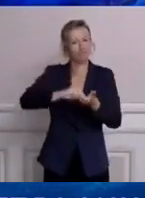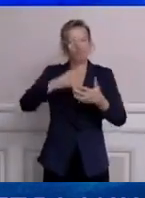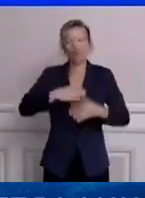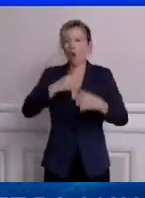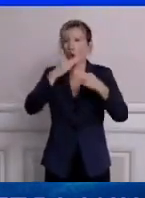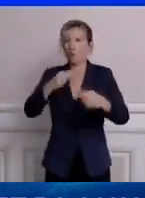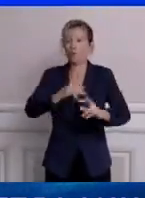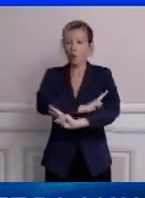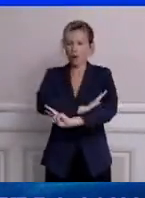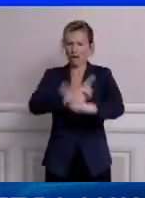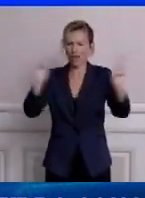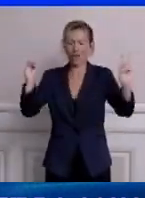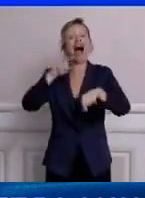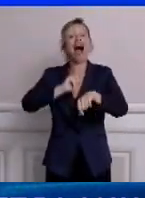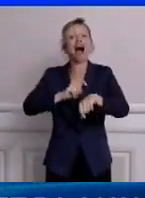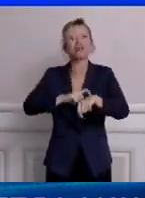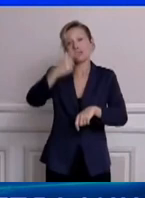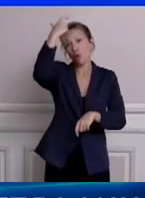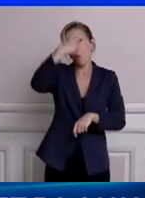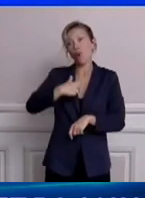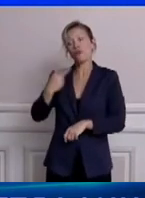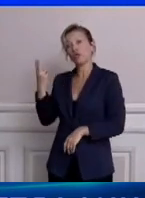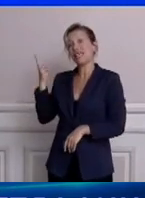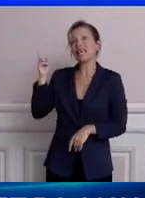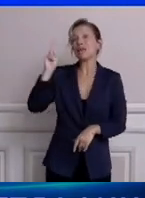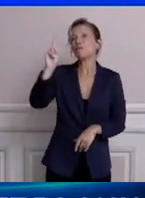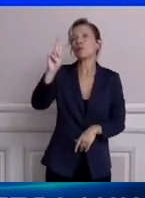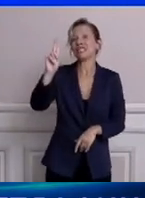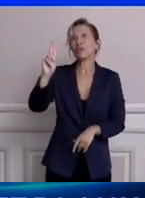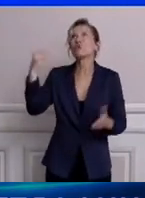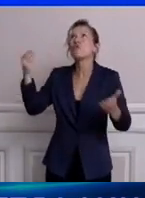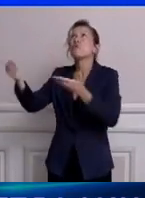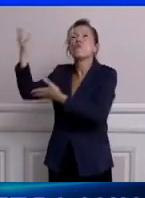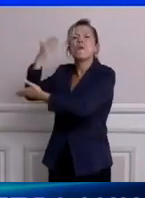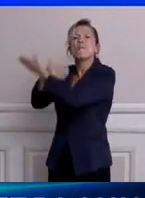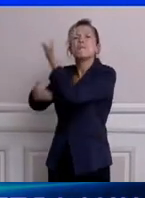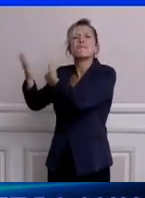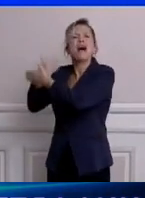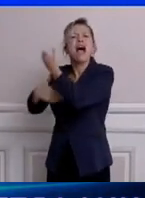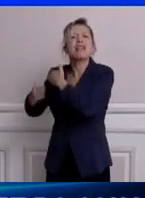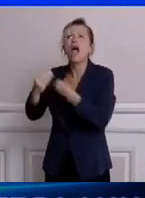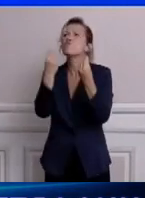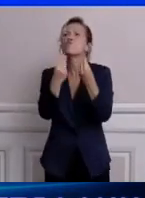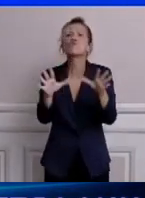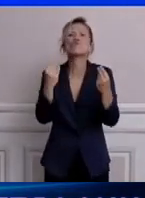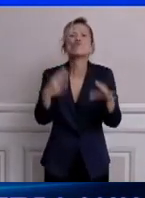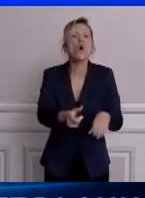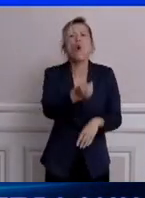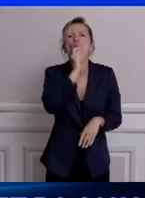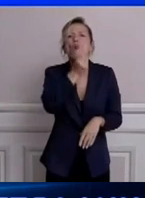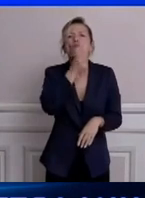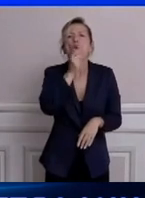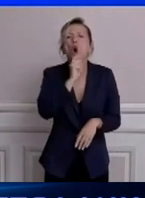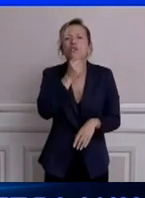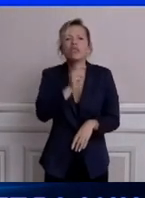ότι σε αυτό το δρόμο τον οποίο μπήκα δεν πρόκειται να υιοθετήσω τις κακές πρακτικές μιας κακής πολιτικής, να διαστρεβλώνω